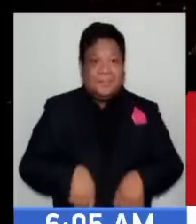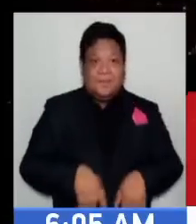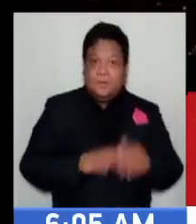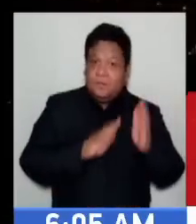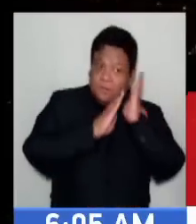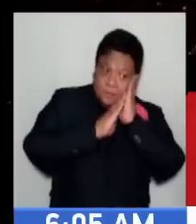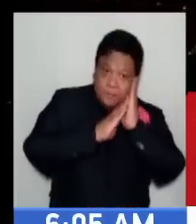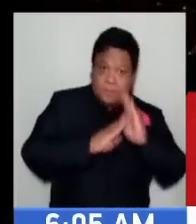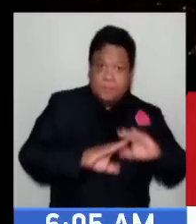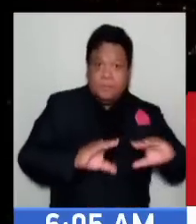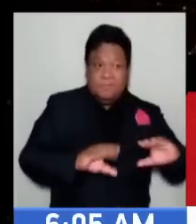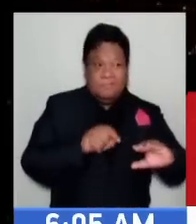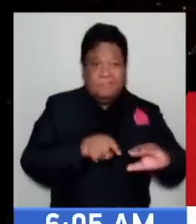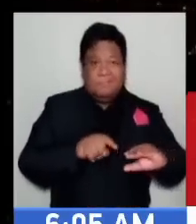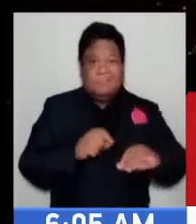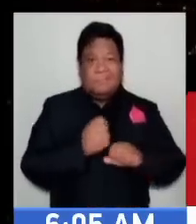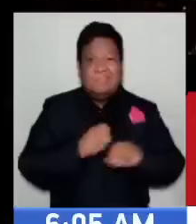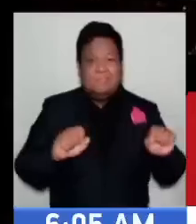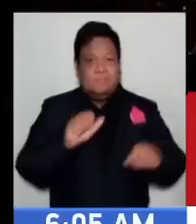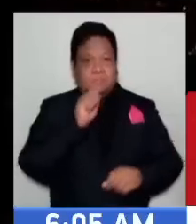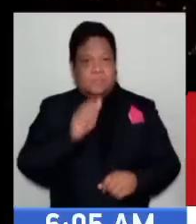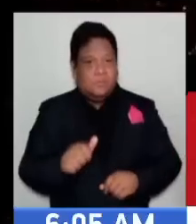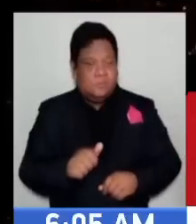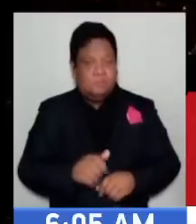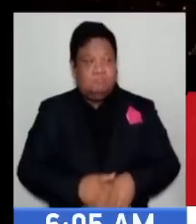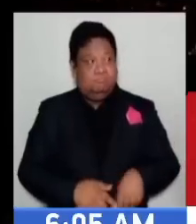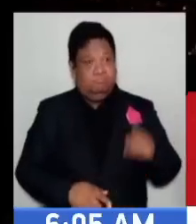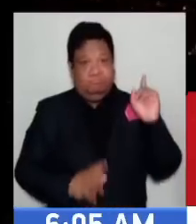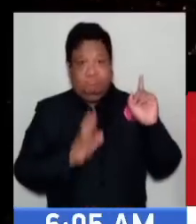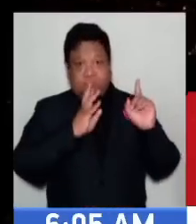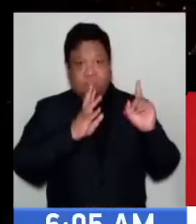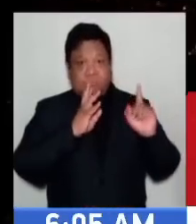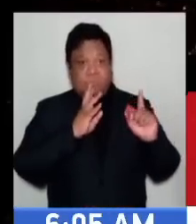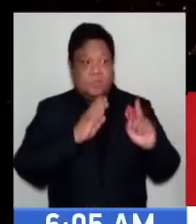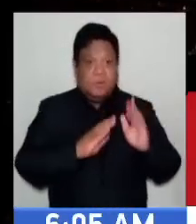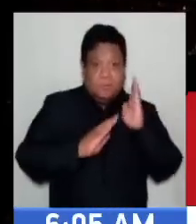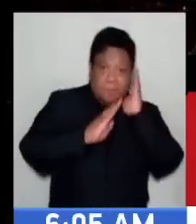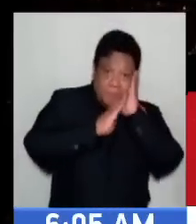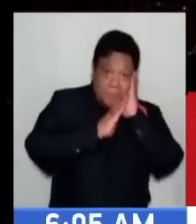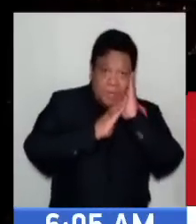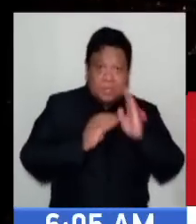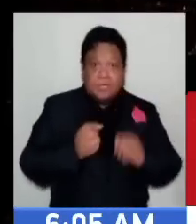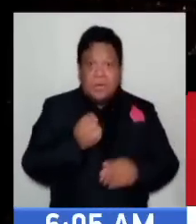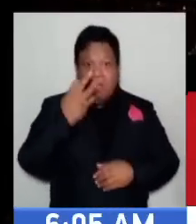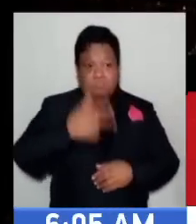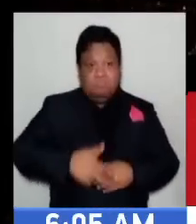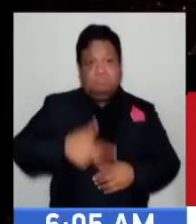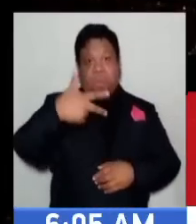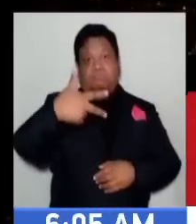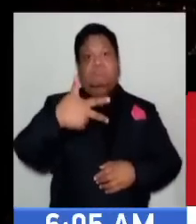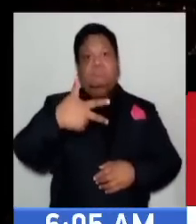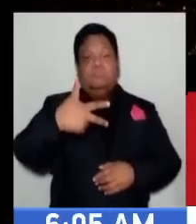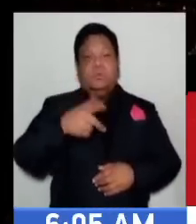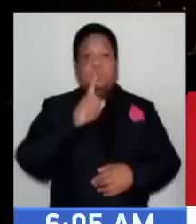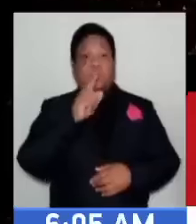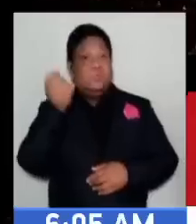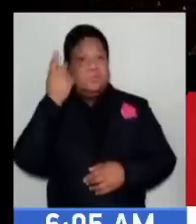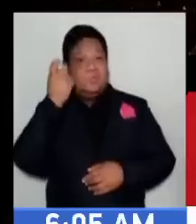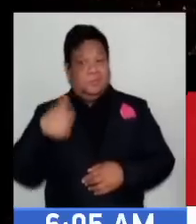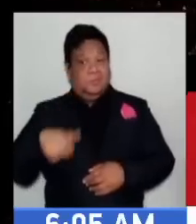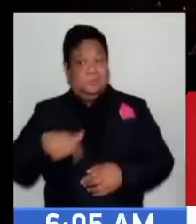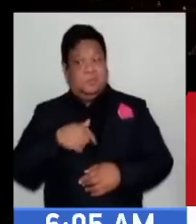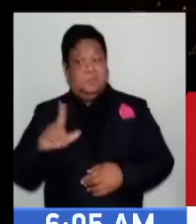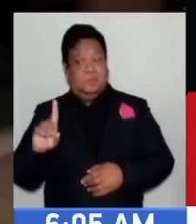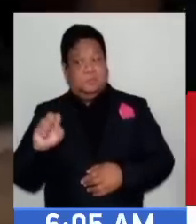Triple deck po yung kanilang kama na supposedly po sa atin pong standard sa DSWD ay double